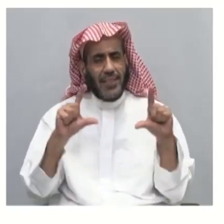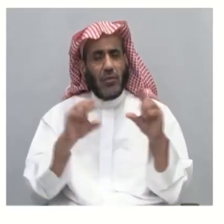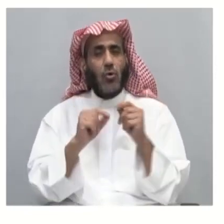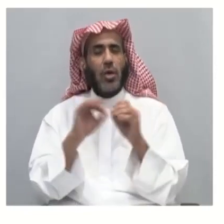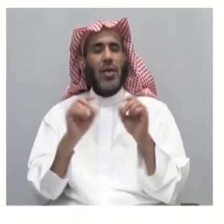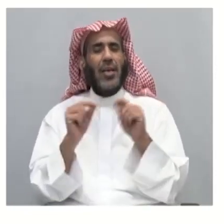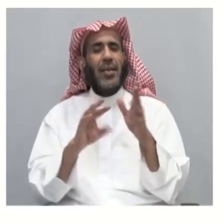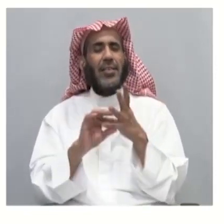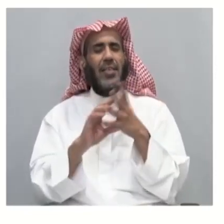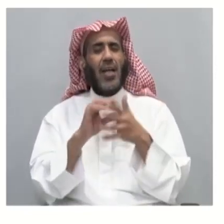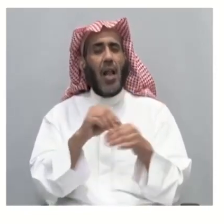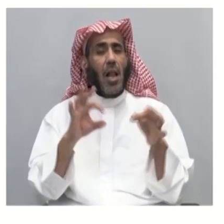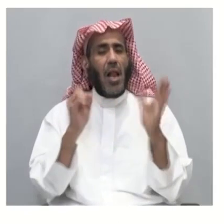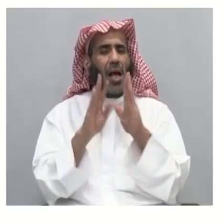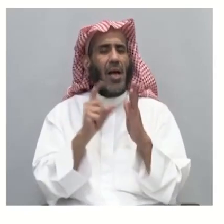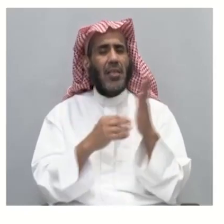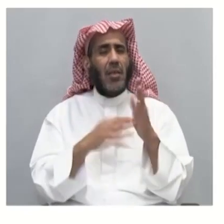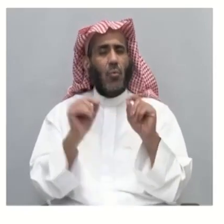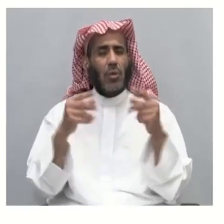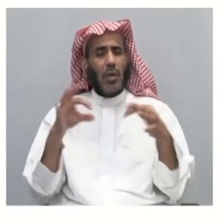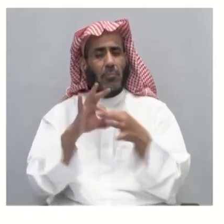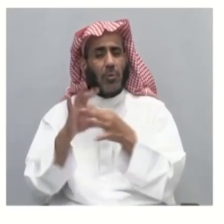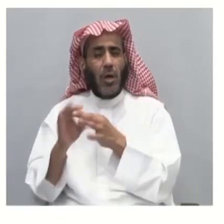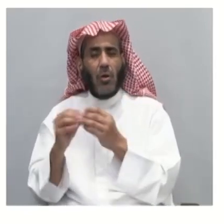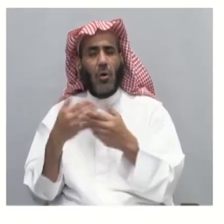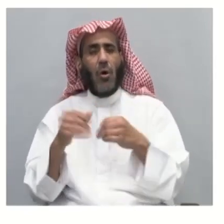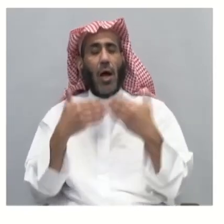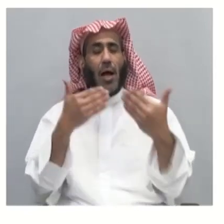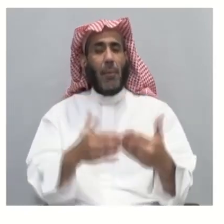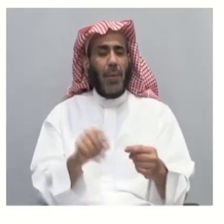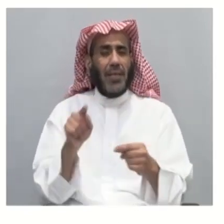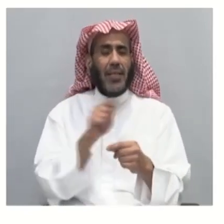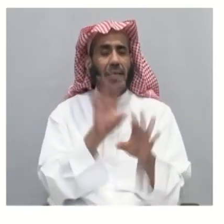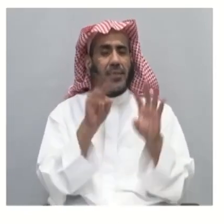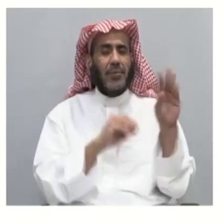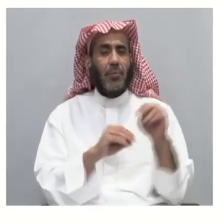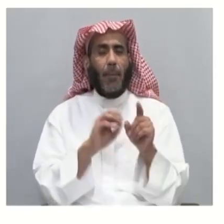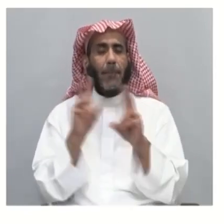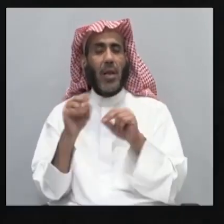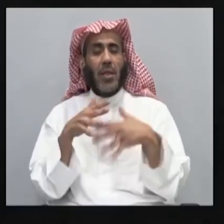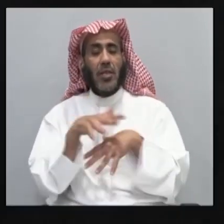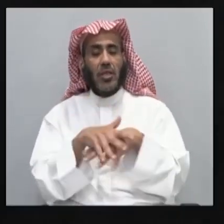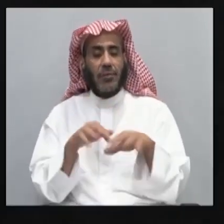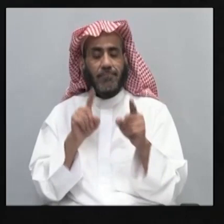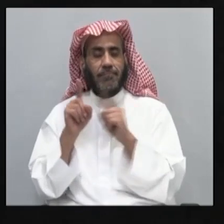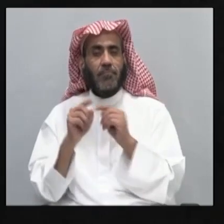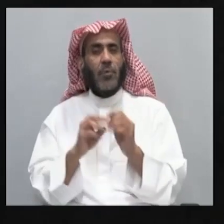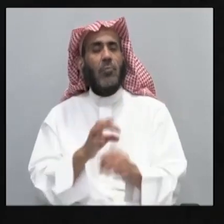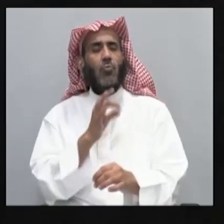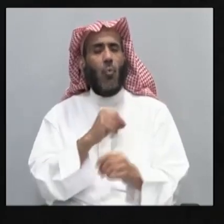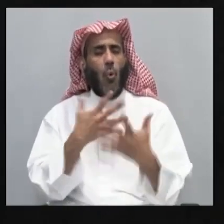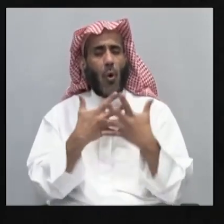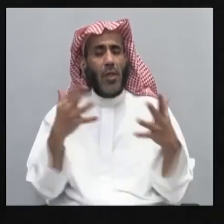وتوسعها وتربط بينها اكمل اجزاء هذه القصه ومثل هذا الجدول نستفيد منه كثيرا في